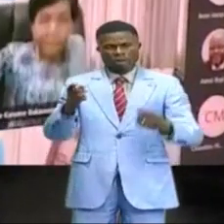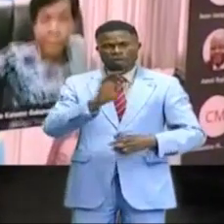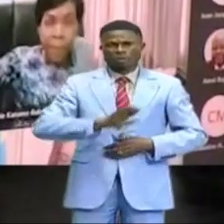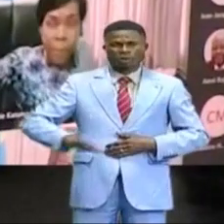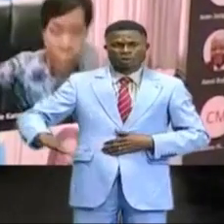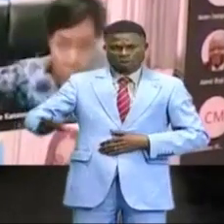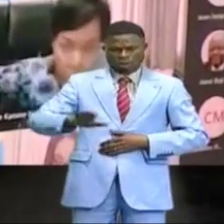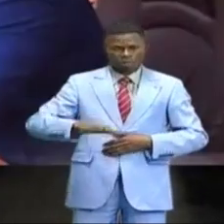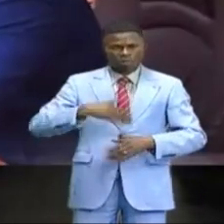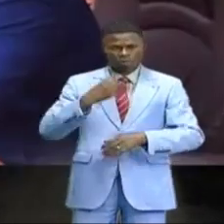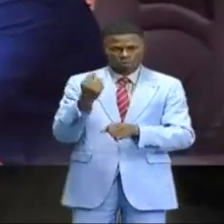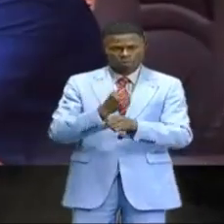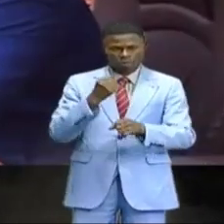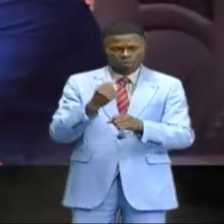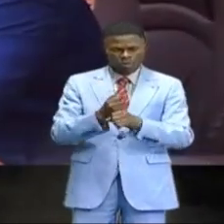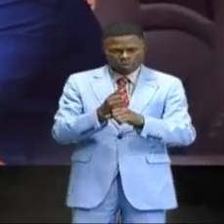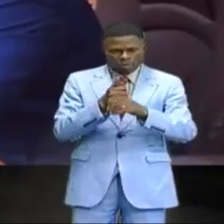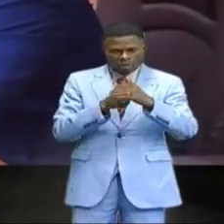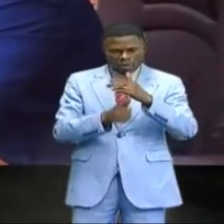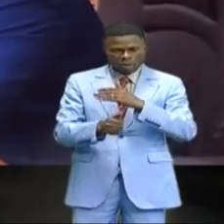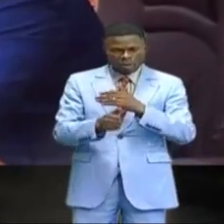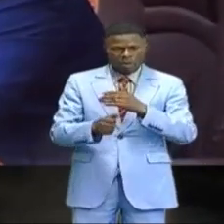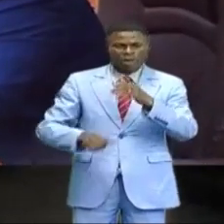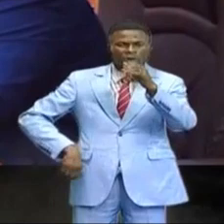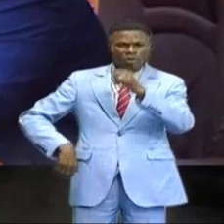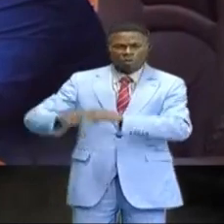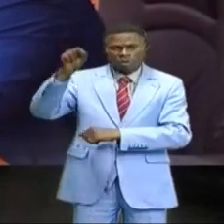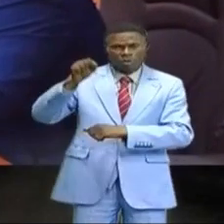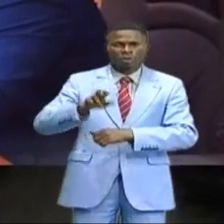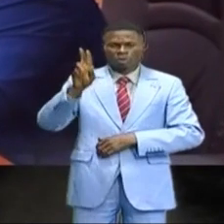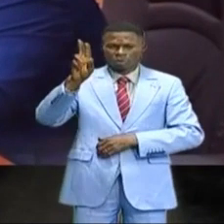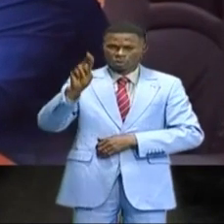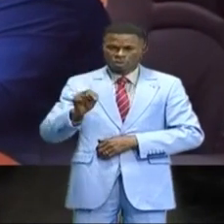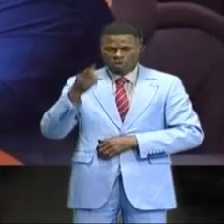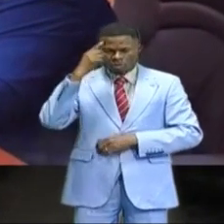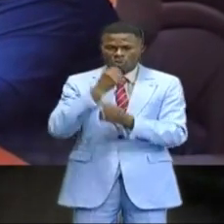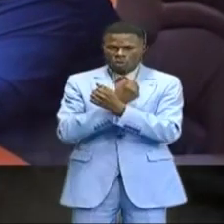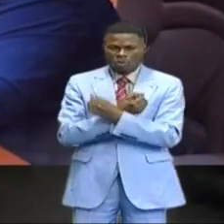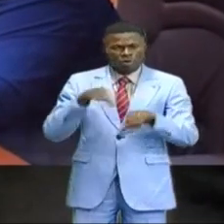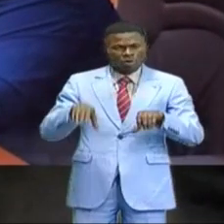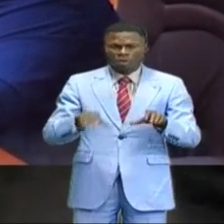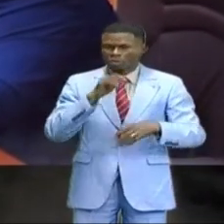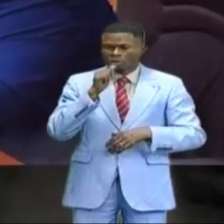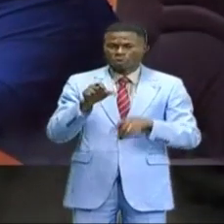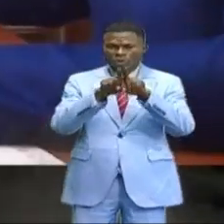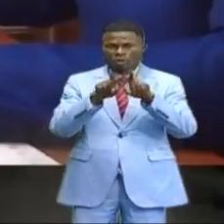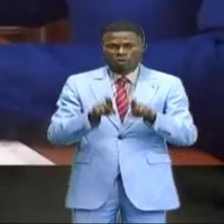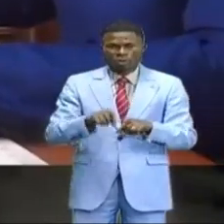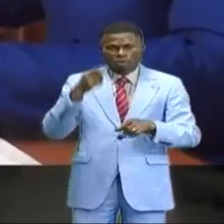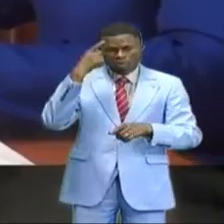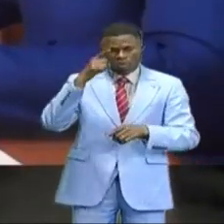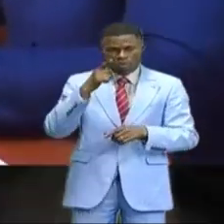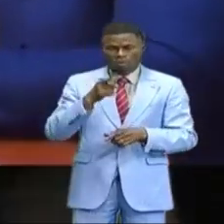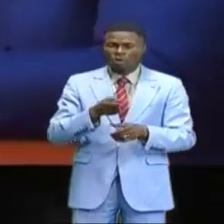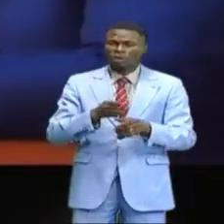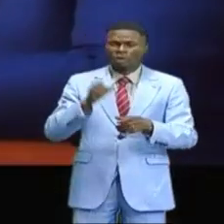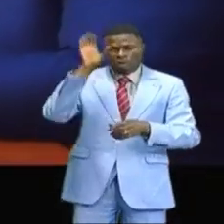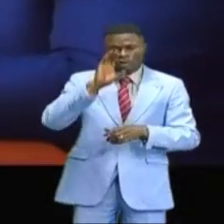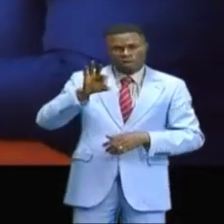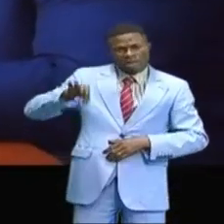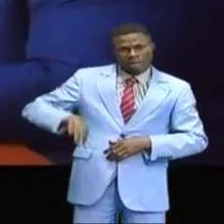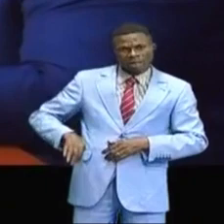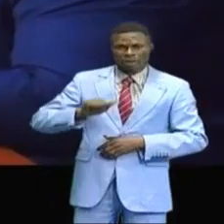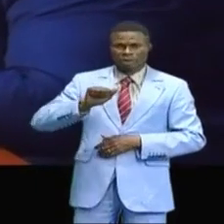qui agitent les spectres du retrait de la MONUSCO, non pas par amour pour le Congo, mais plutôt pour servir leurs propres